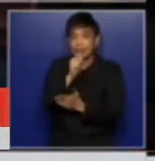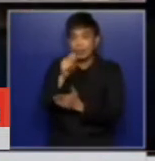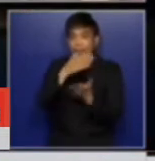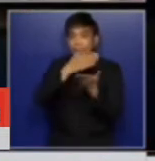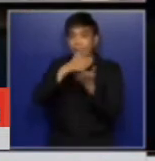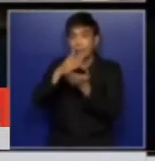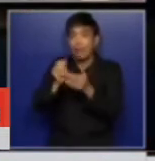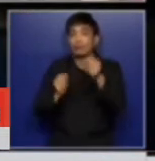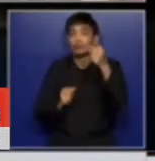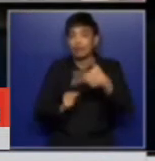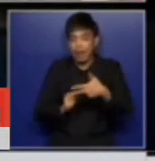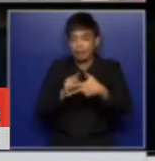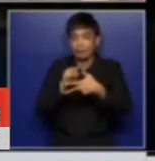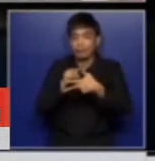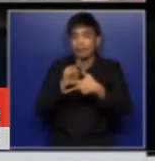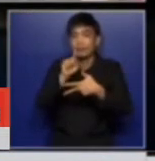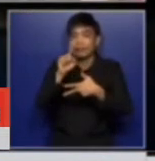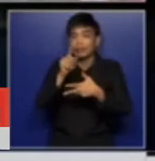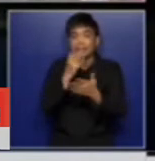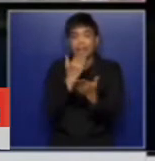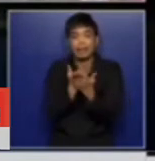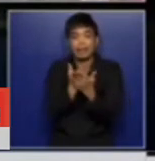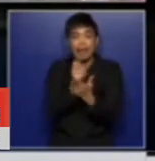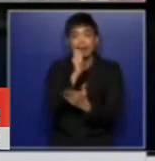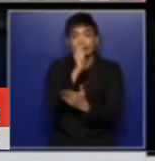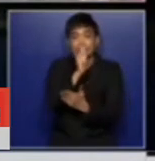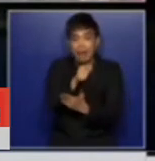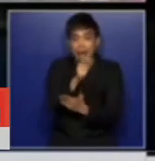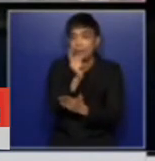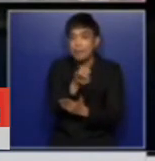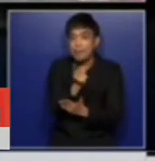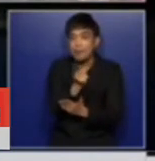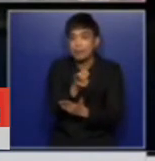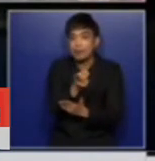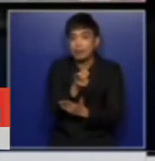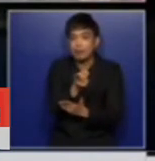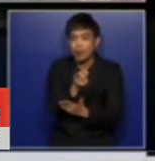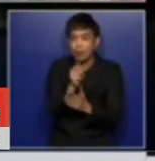ข้อที่1ก็คือรายจ่ายประจำนะครับสูงปรี๊ดครับ